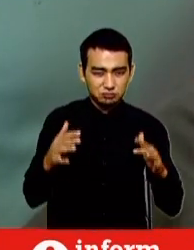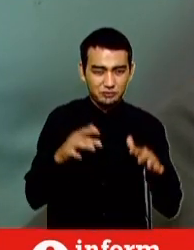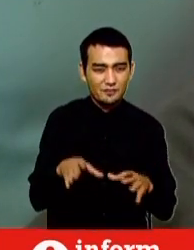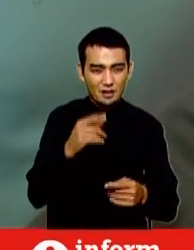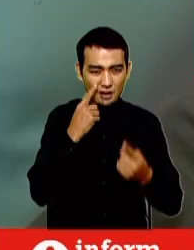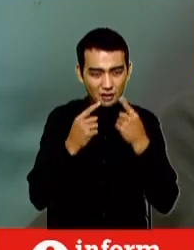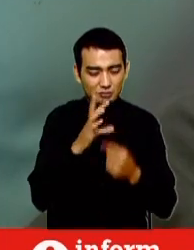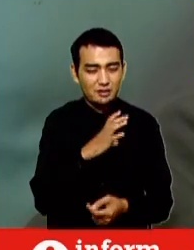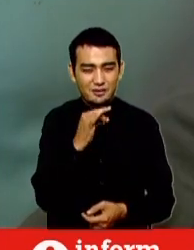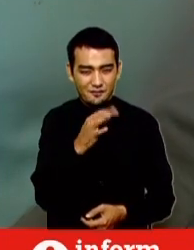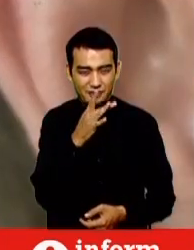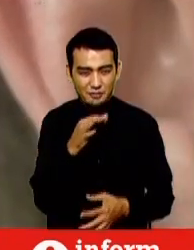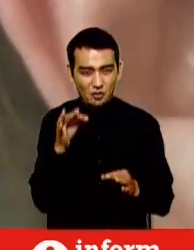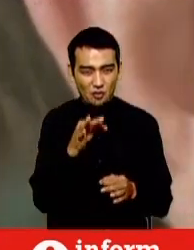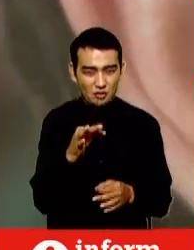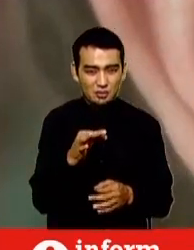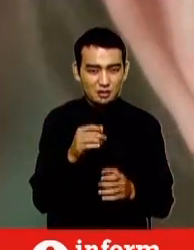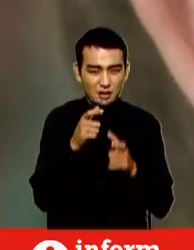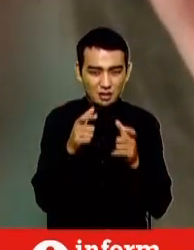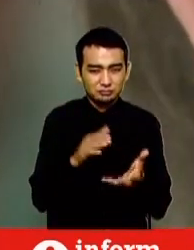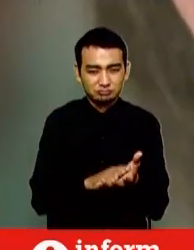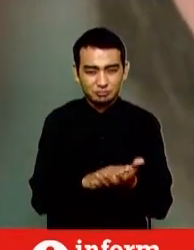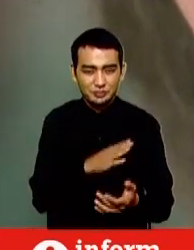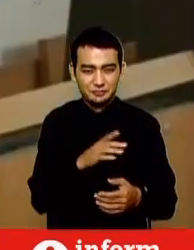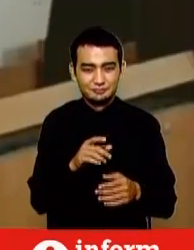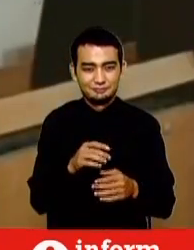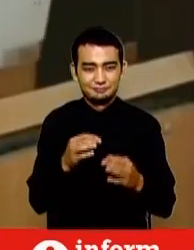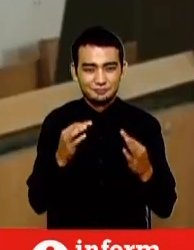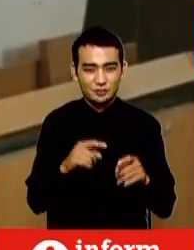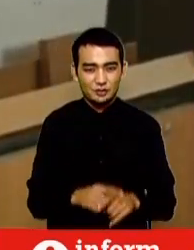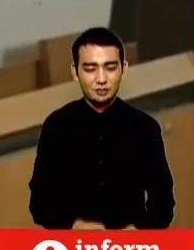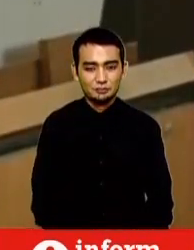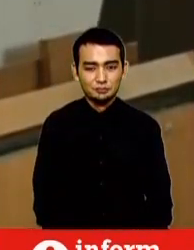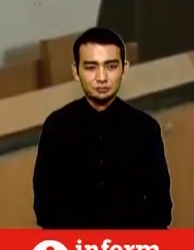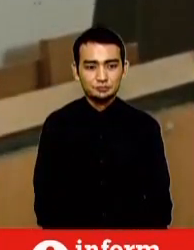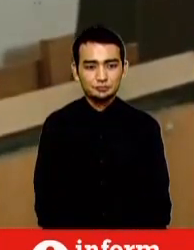слезами и время от времени прерывали его громкими аплодисментами.